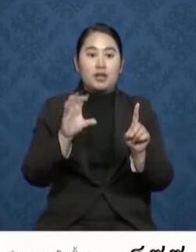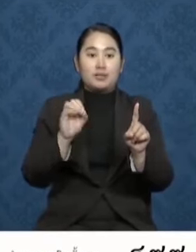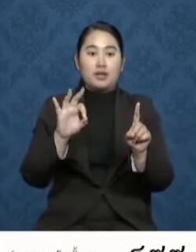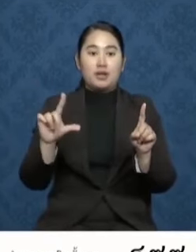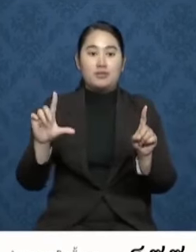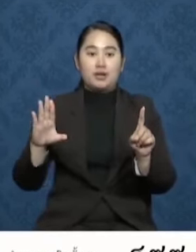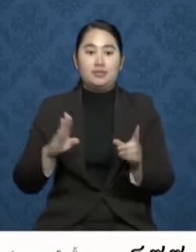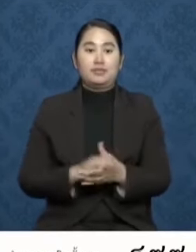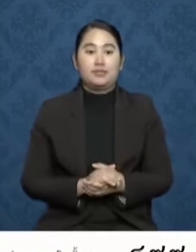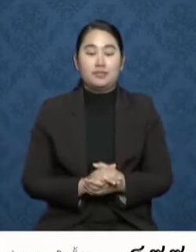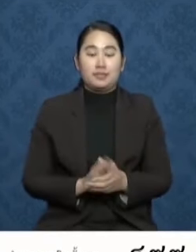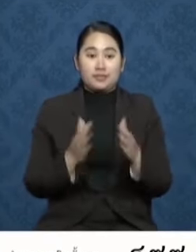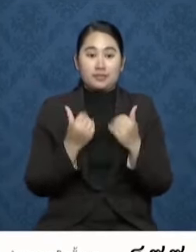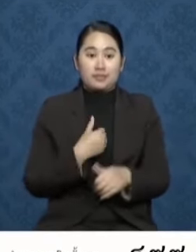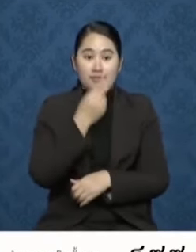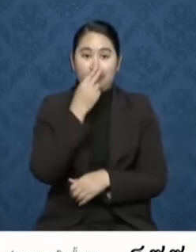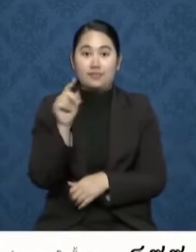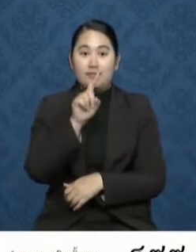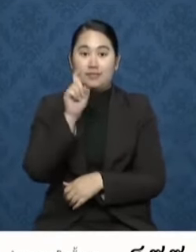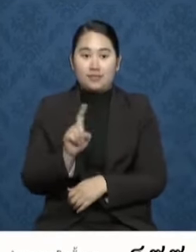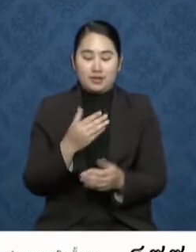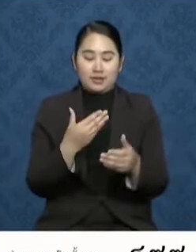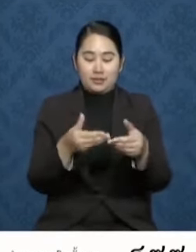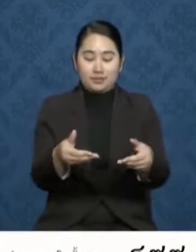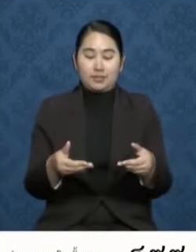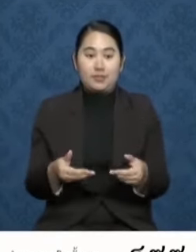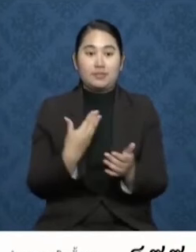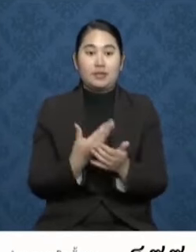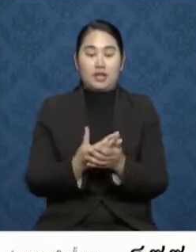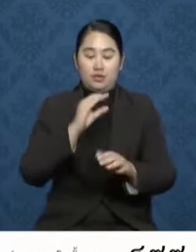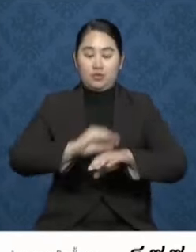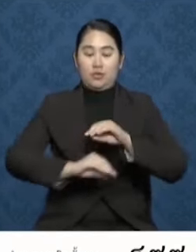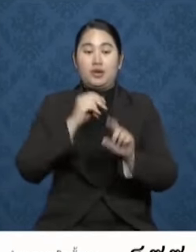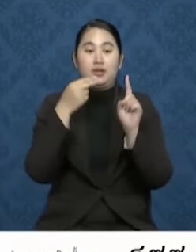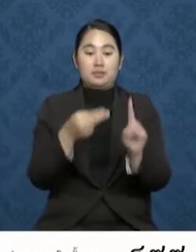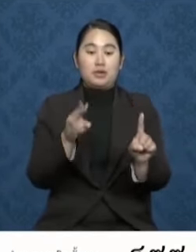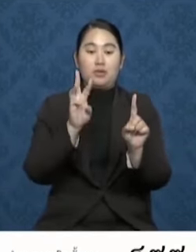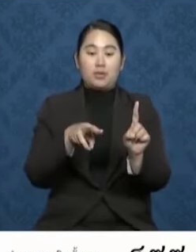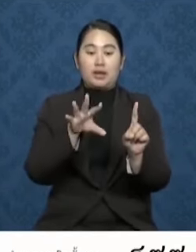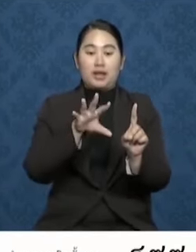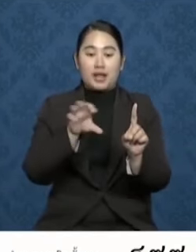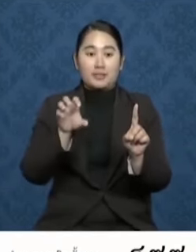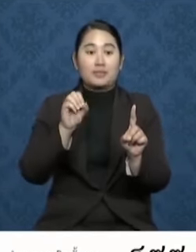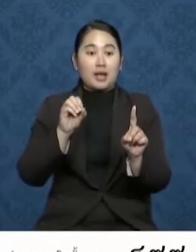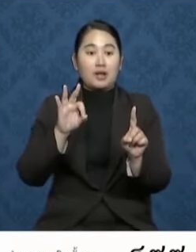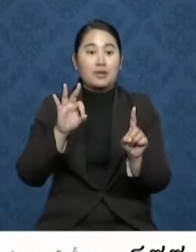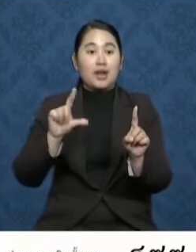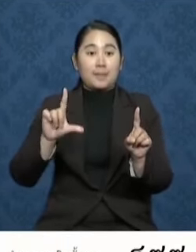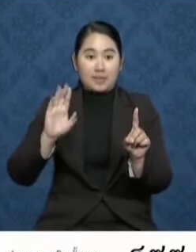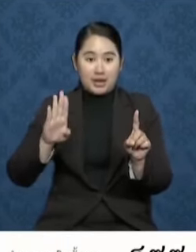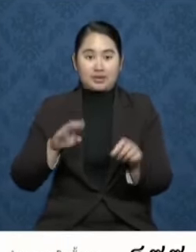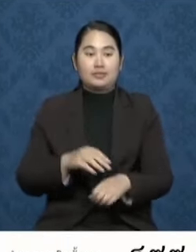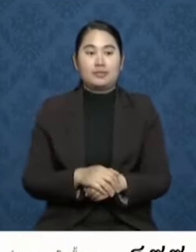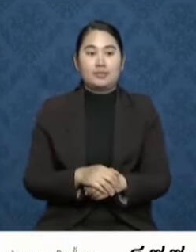ผมนเกิดความเอ๊ะก็คือจากเอกสารงบประมาณมูลค่าโครงการ 16, 259ล้านบาทนั้น